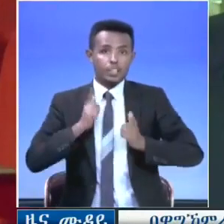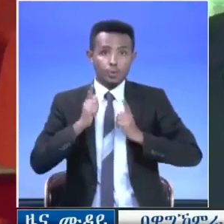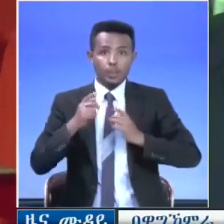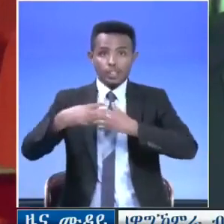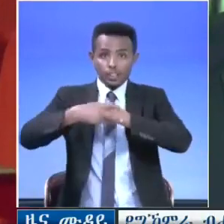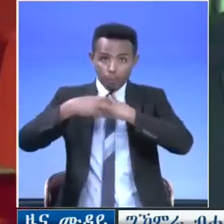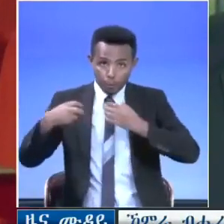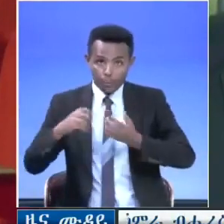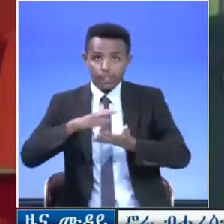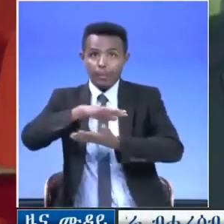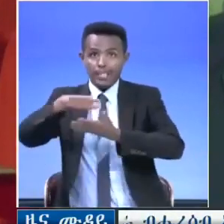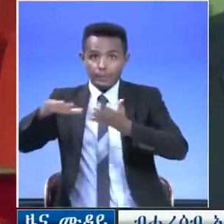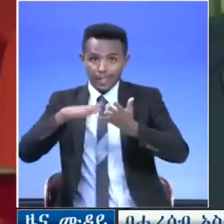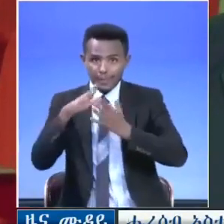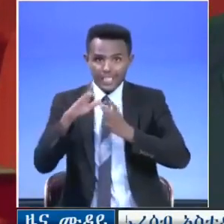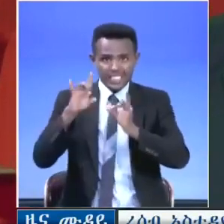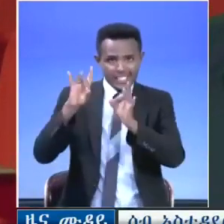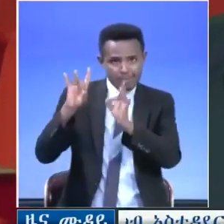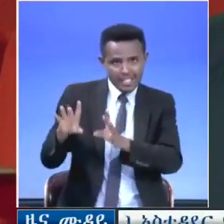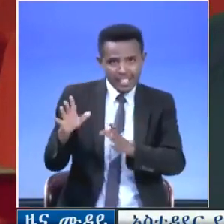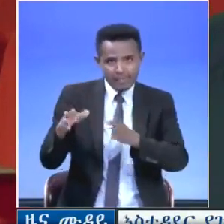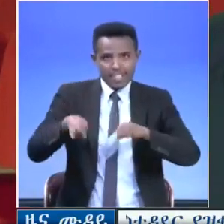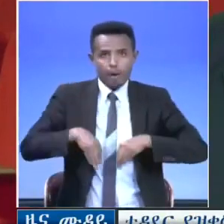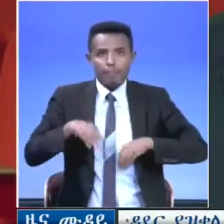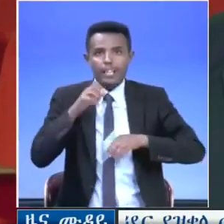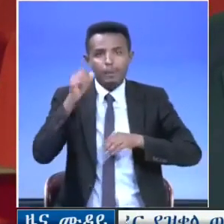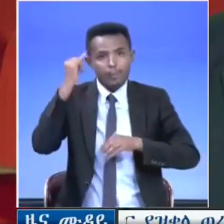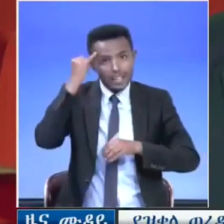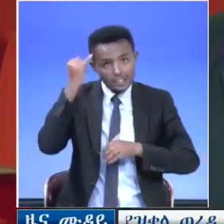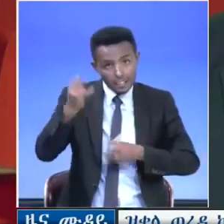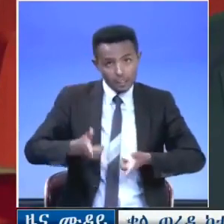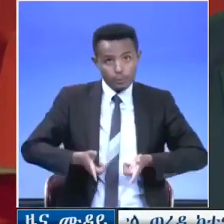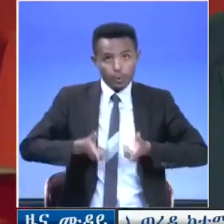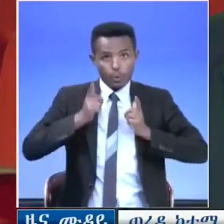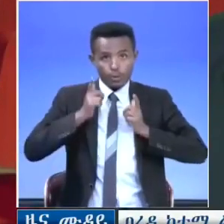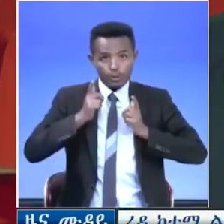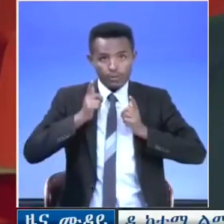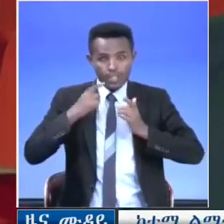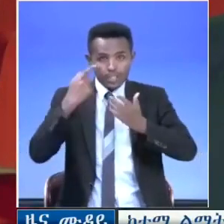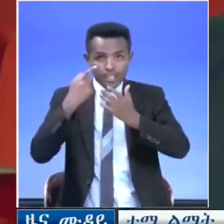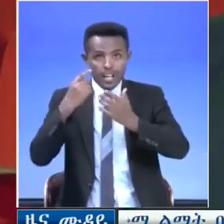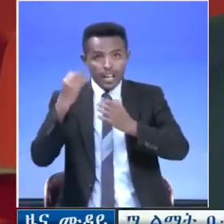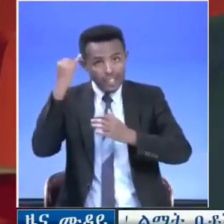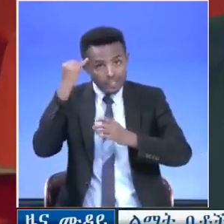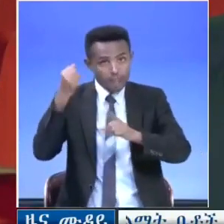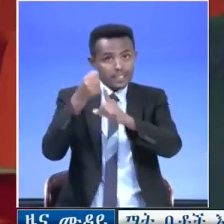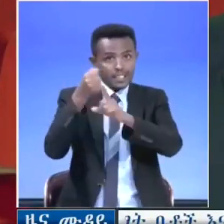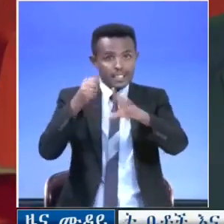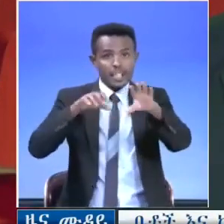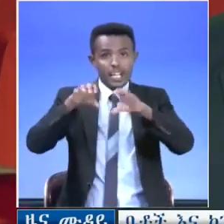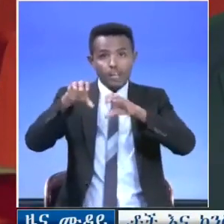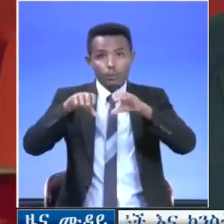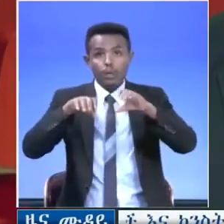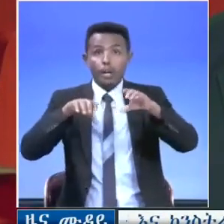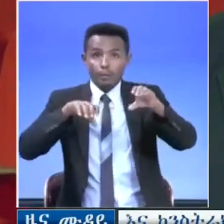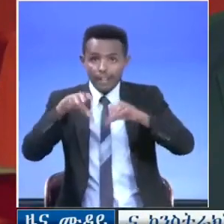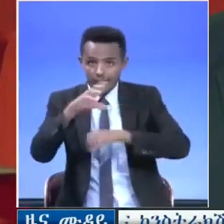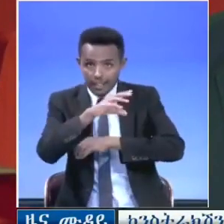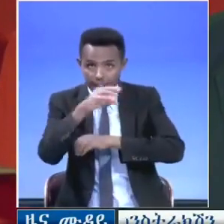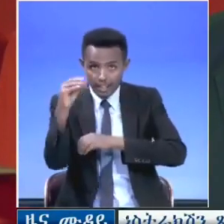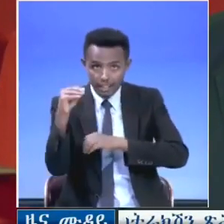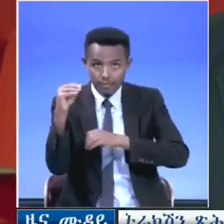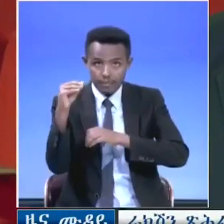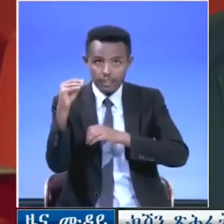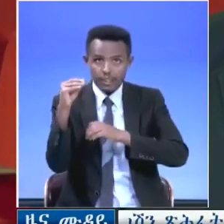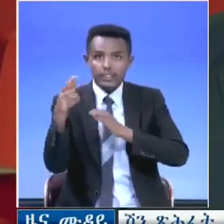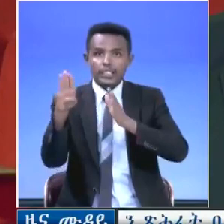ማጭበርበርን የሚጠየፍ እና የማይቀበል አስተሳሰብ ኖሯቸው የሀሳብ ትግል እንዲያደርጉ ማድረግ እና የስነ